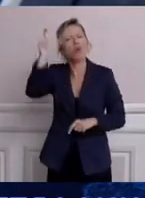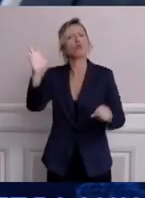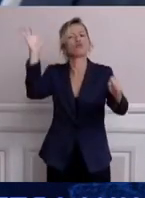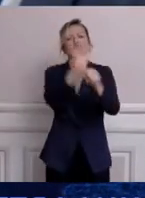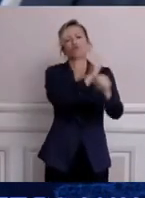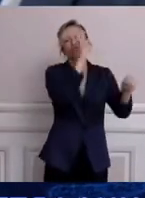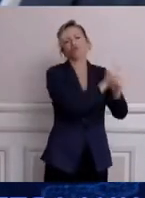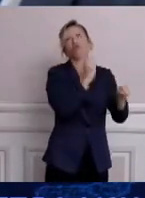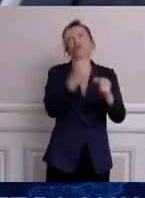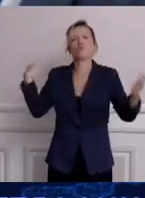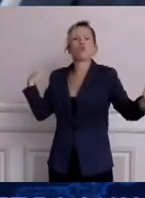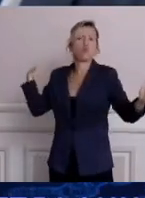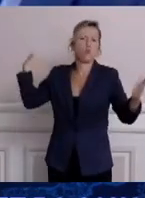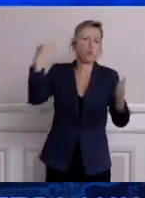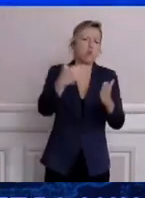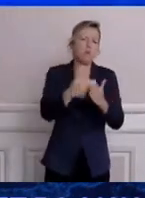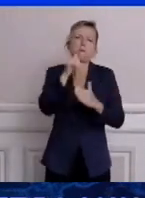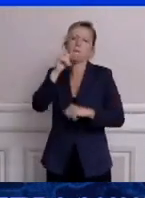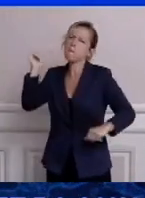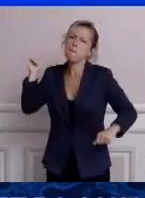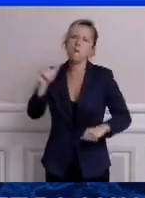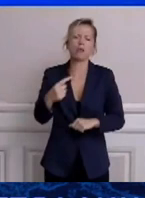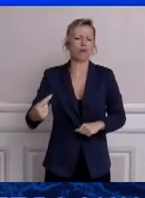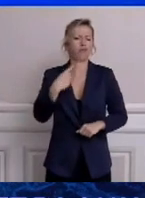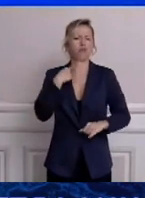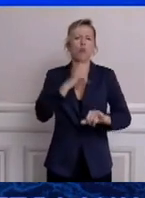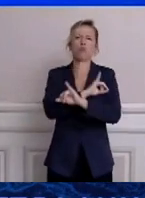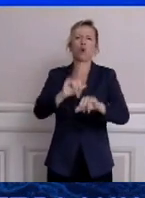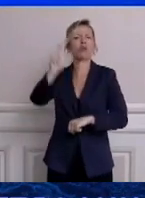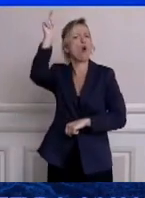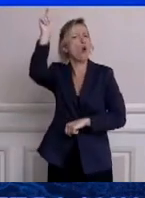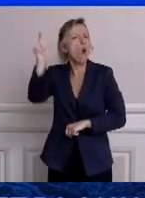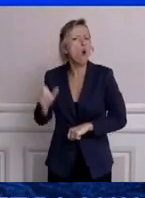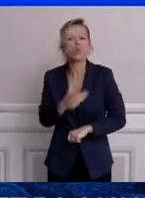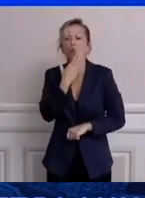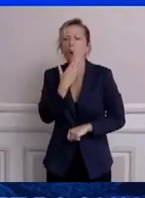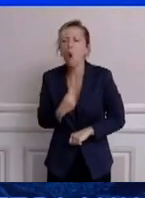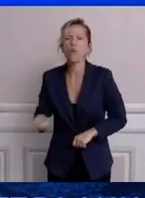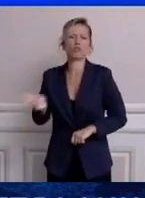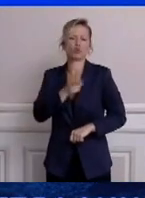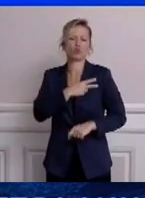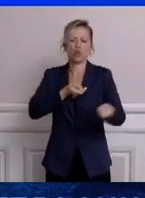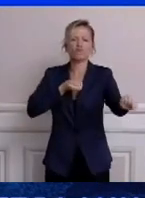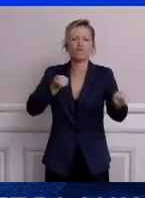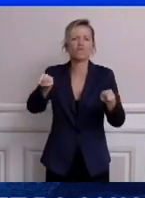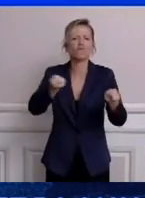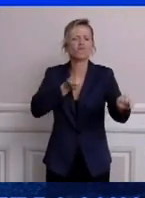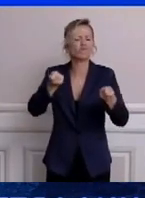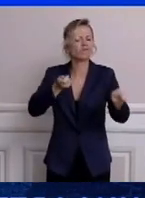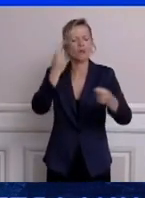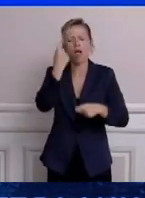με αποτελεσματικότητα αλλά και με απόλυτη ευπρέπεια και διακριτικότητα και στέκομαι σε αυτά τα χαρακτηριστικά καθώς